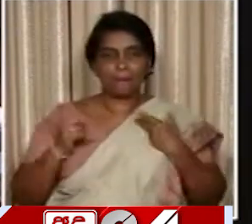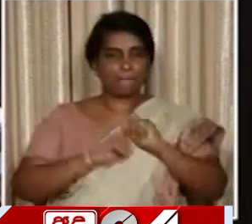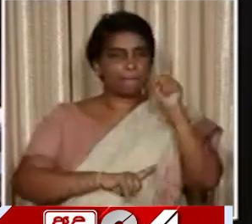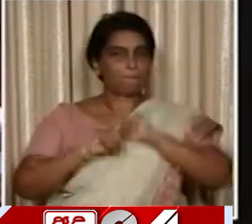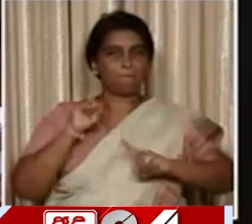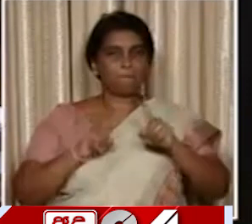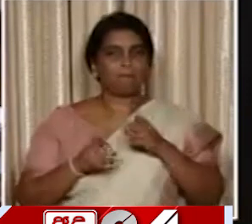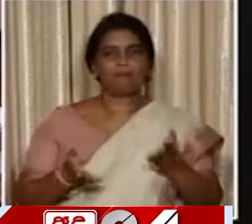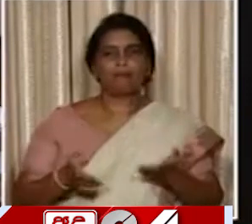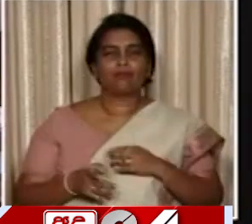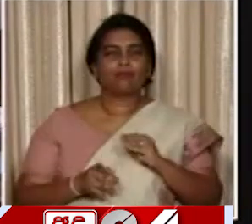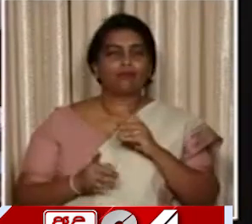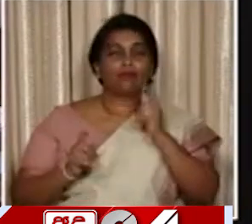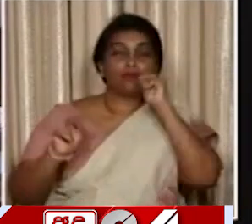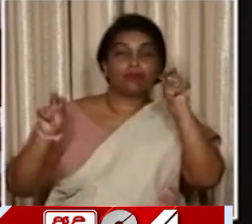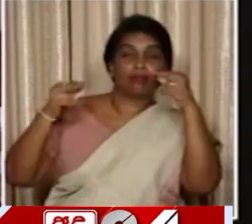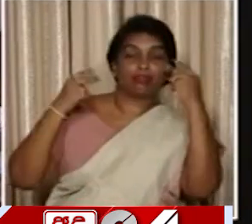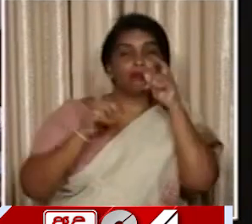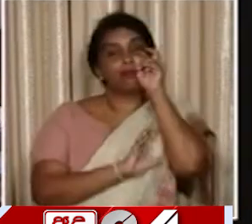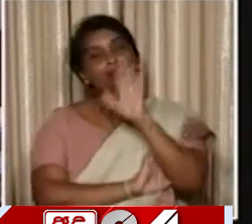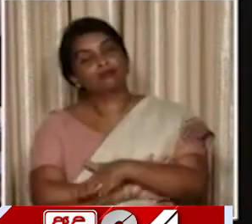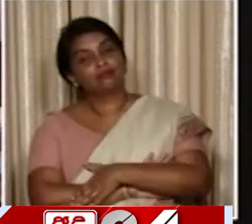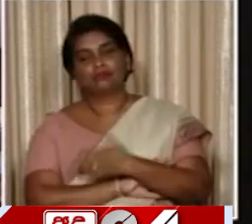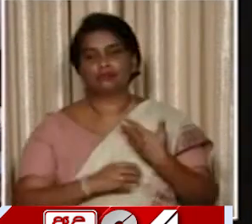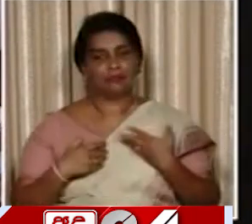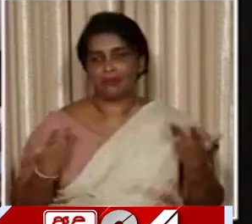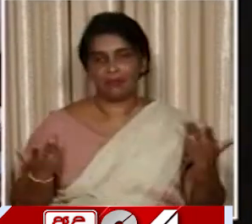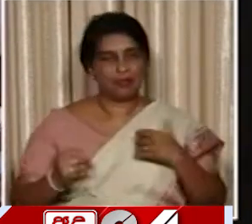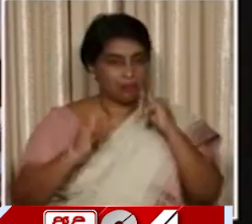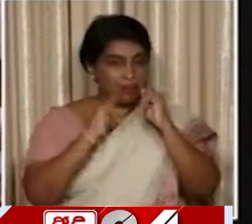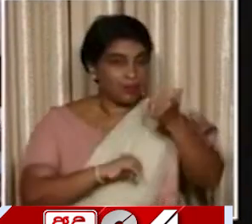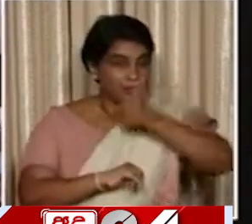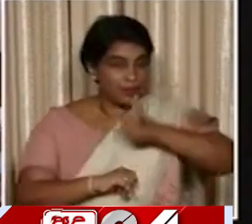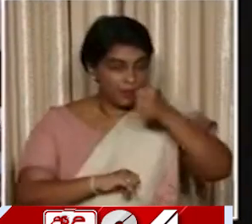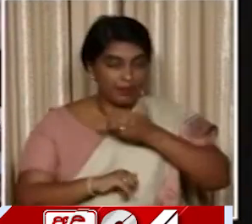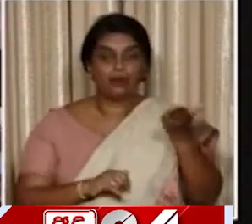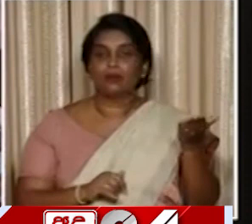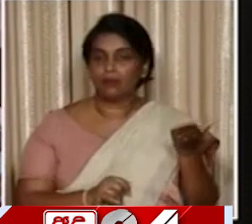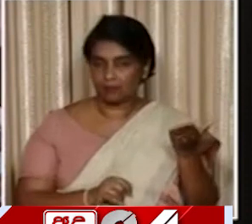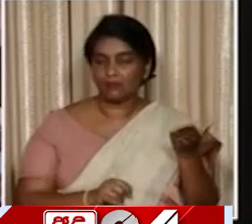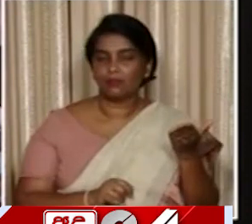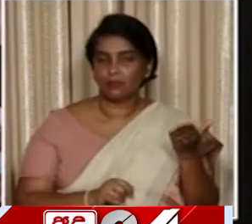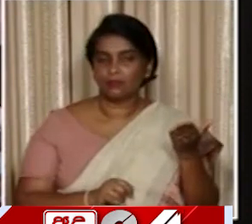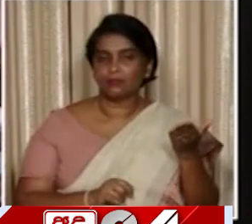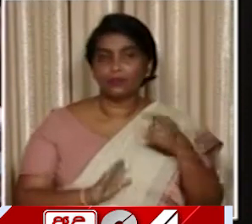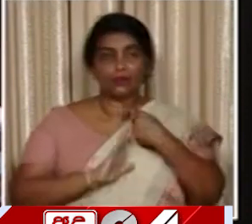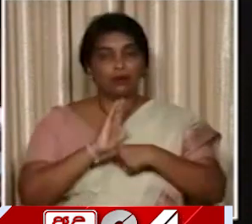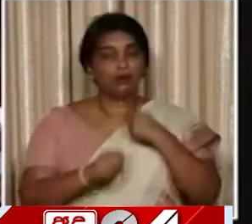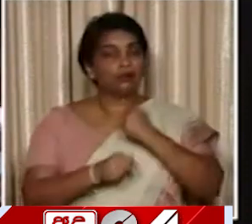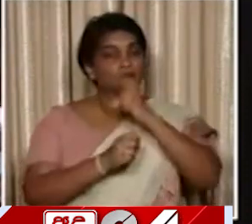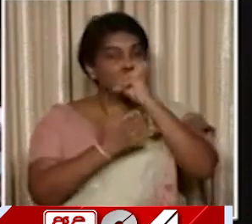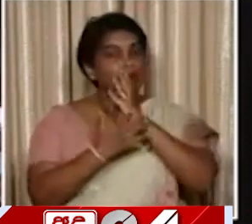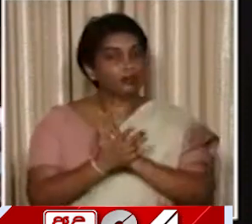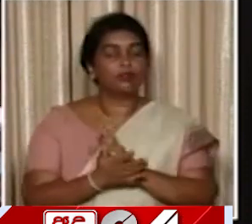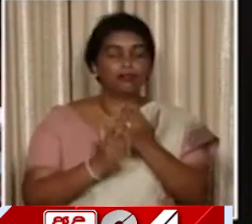tu, ni kam preksha ke wagé balangin de. Me dusite horak kali, ha? Rata ya anu kau mewasta